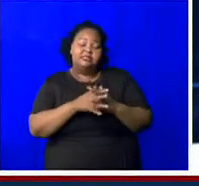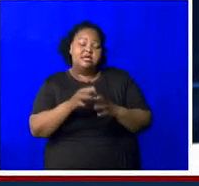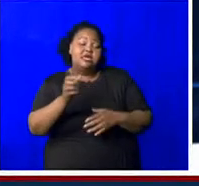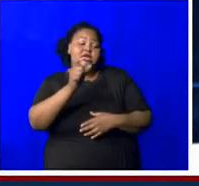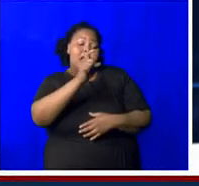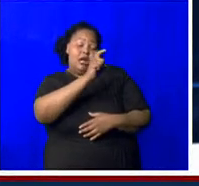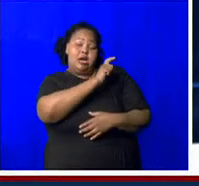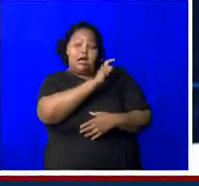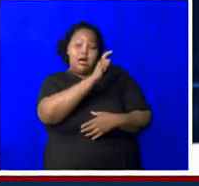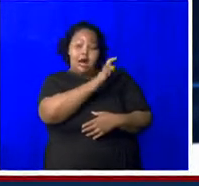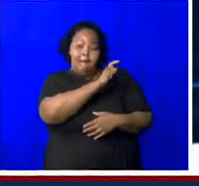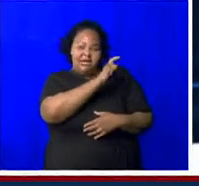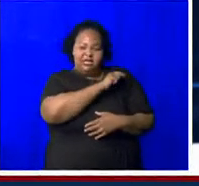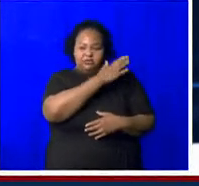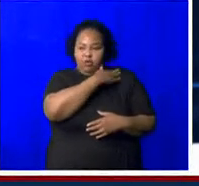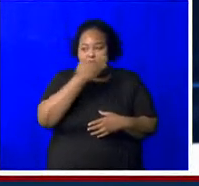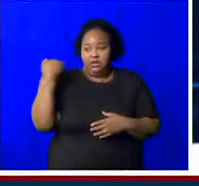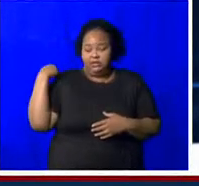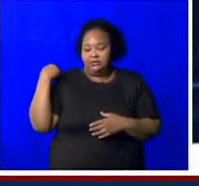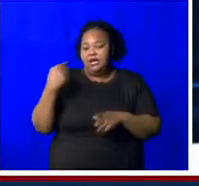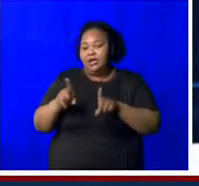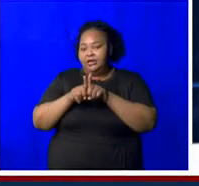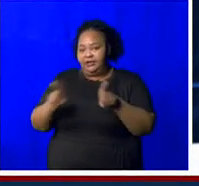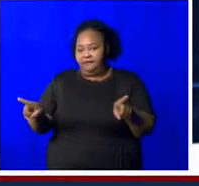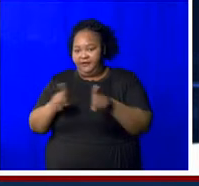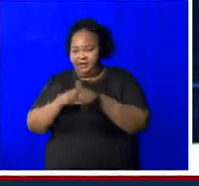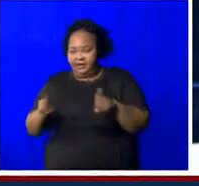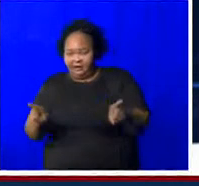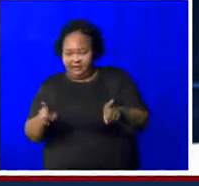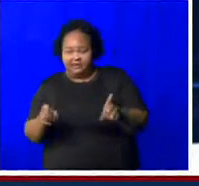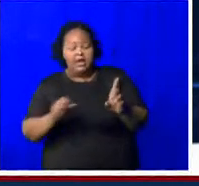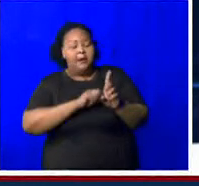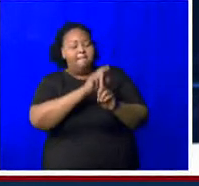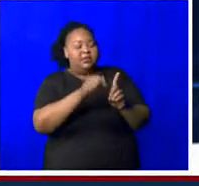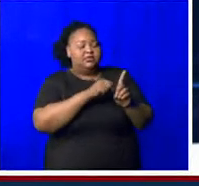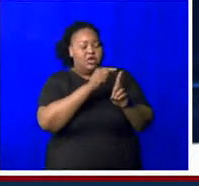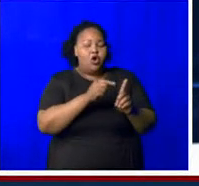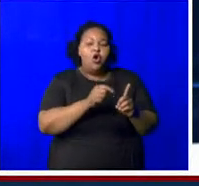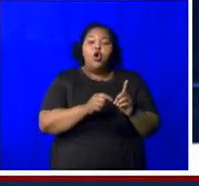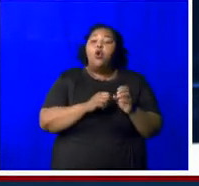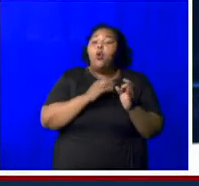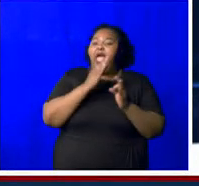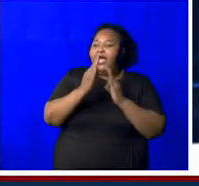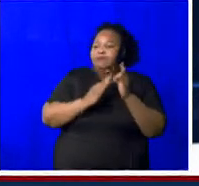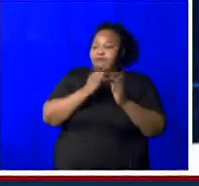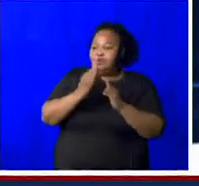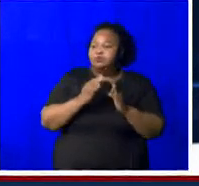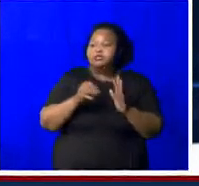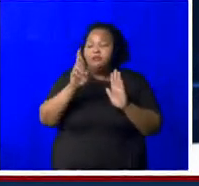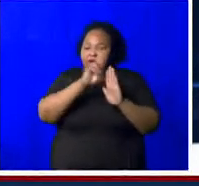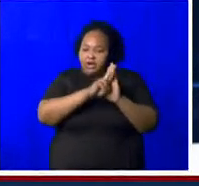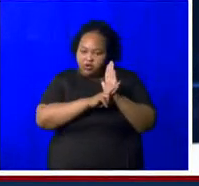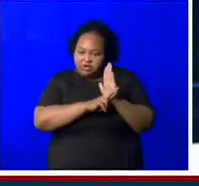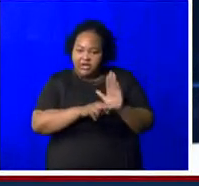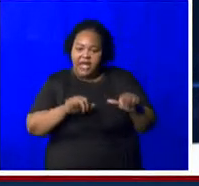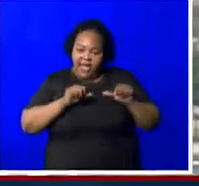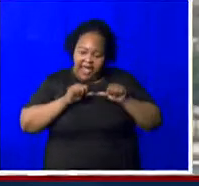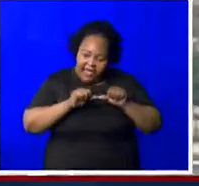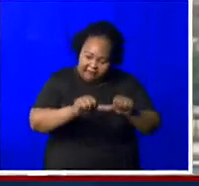nekuthengiselana umhlonishwa Mancoba Khumalo ngesikhathi ichaza ukuthi itakwentiwa nini imigomo yokusebenza kwalo